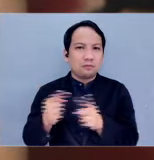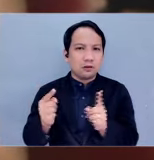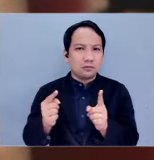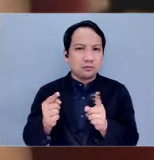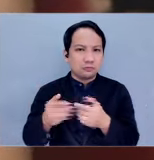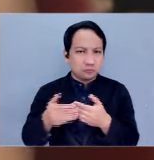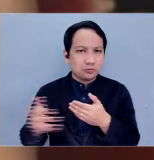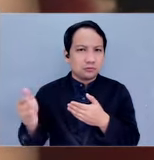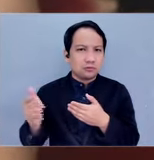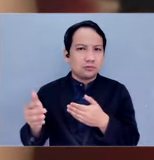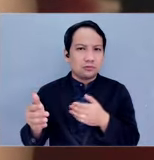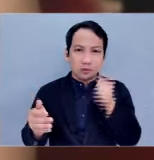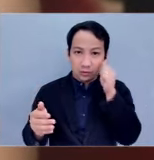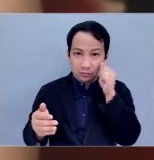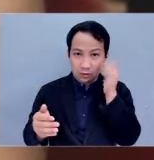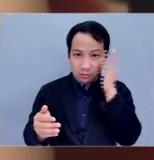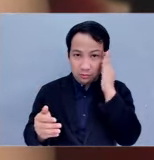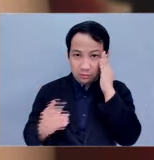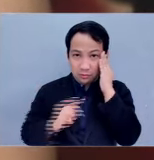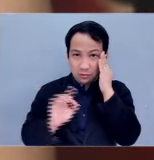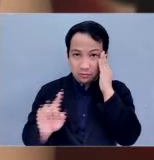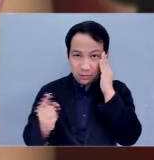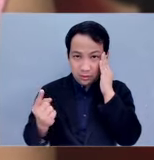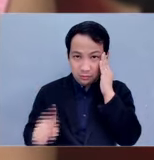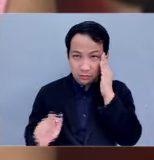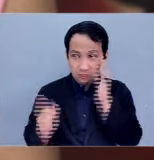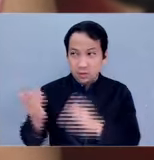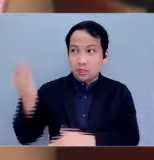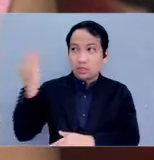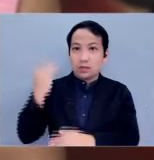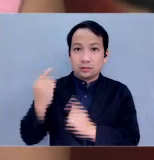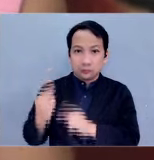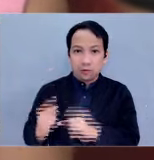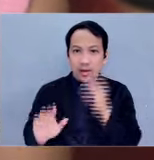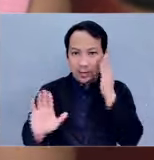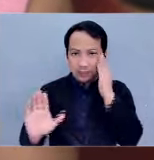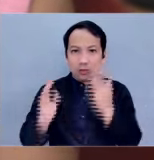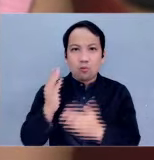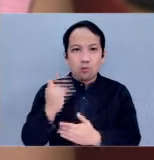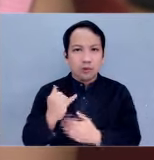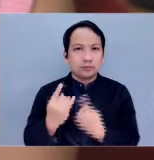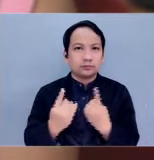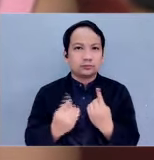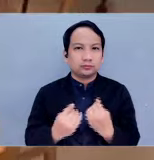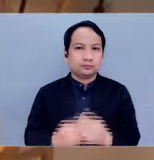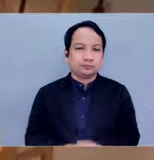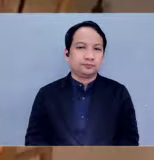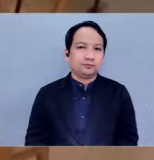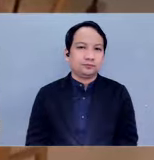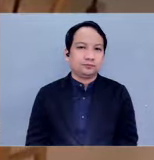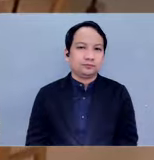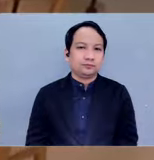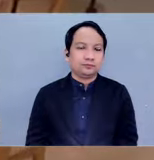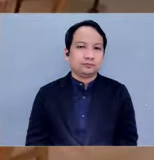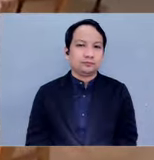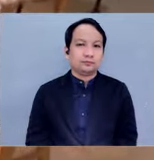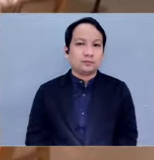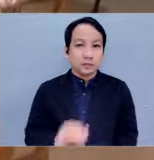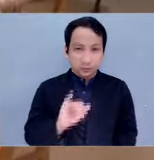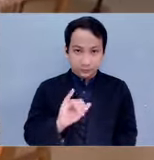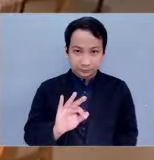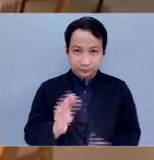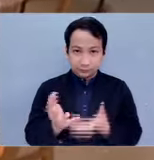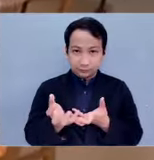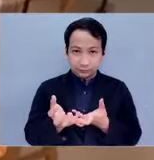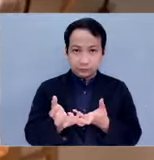na alam mo yung mga nangyari sa'yo before at alam mo kung bakit mo ginagawa yung mga bagay-bagay. If we really want something,